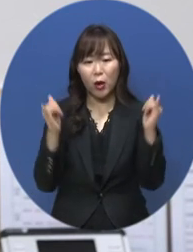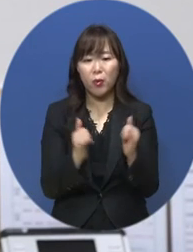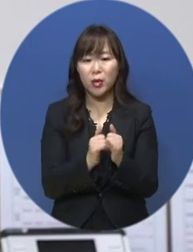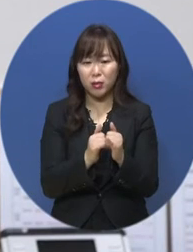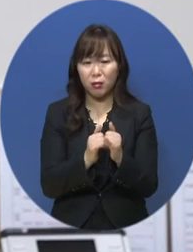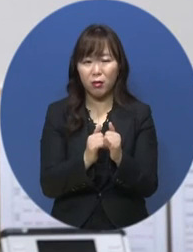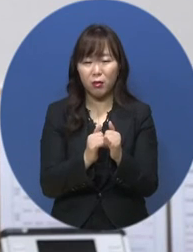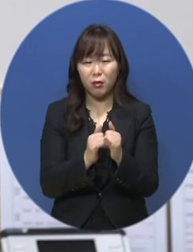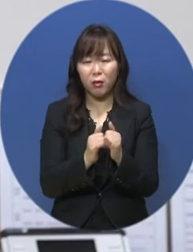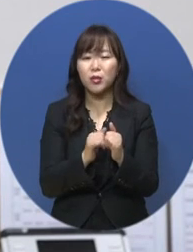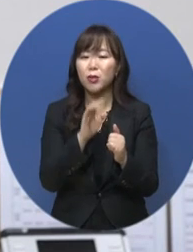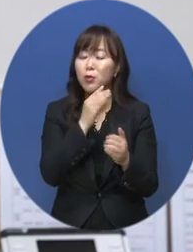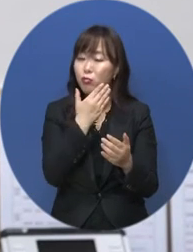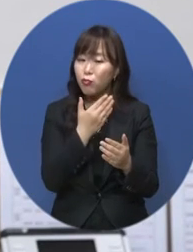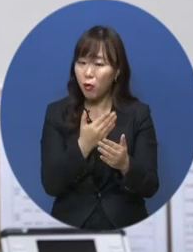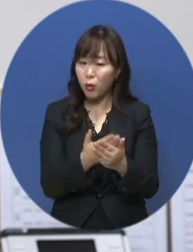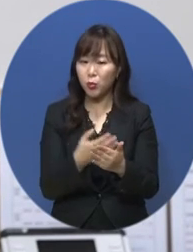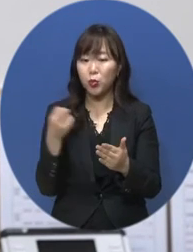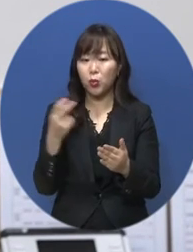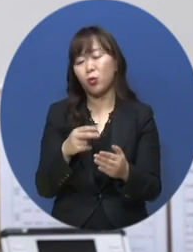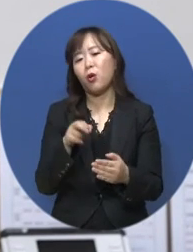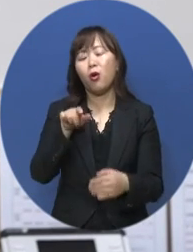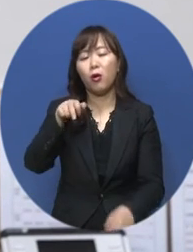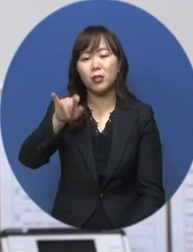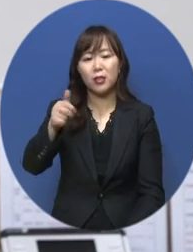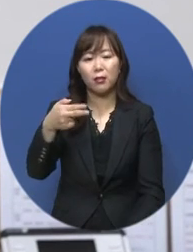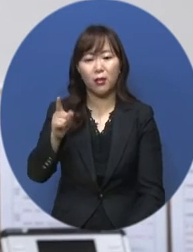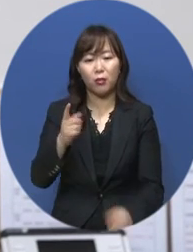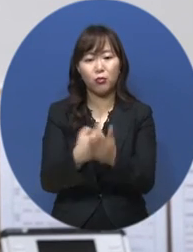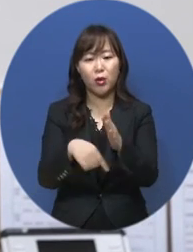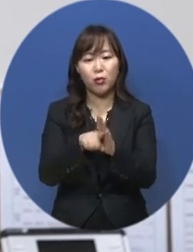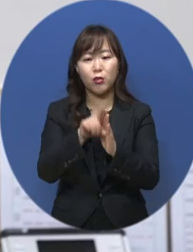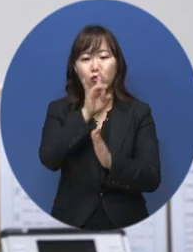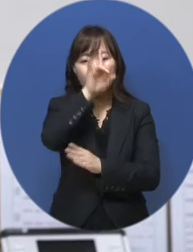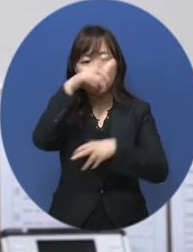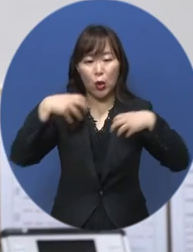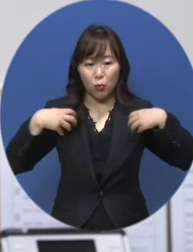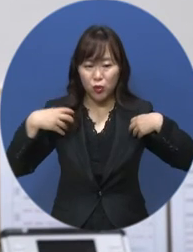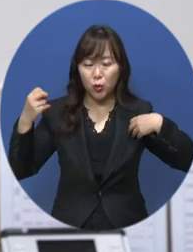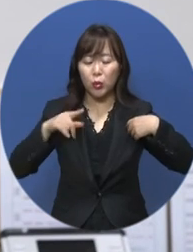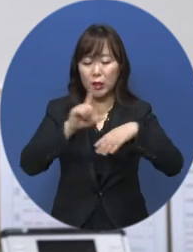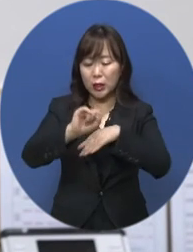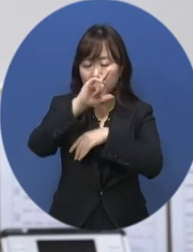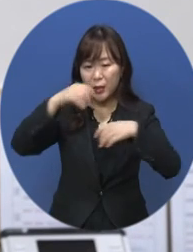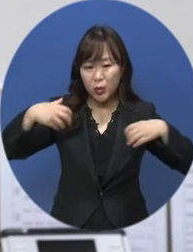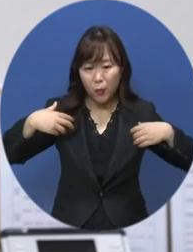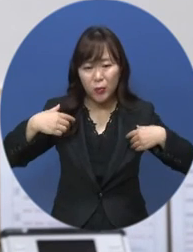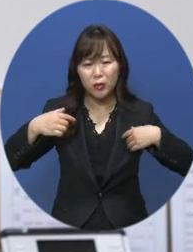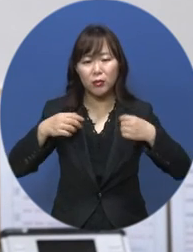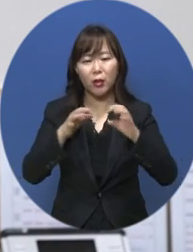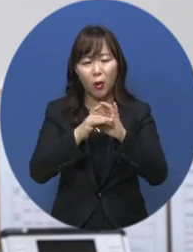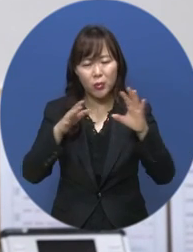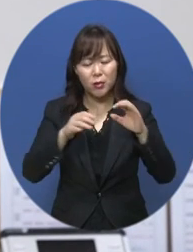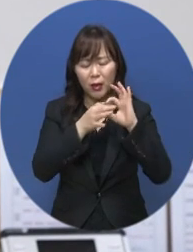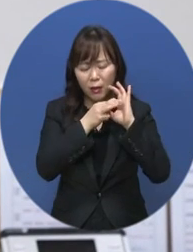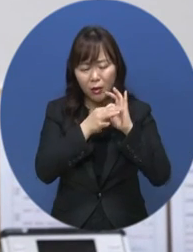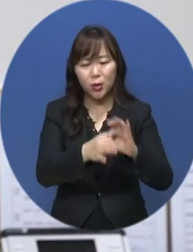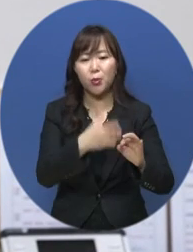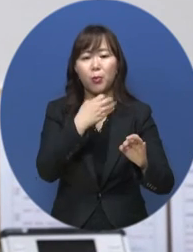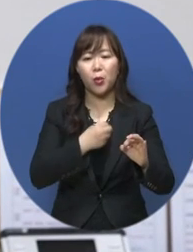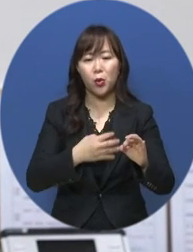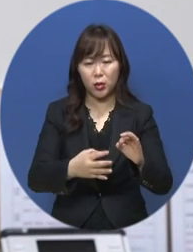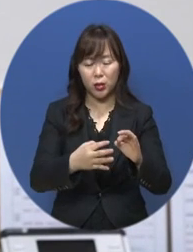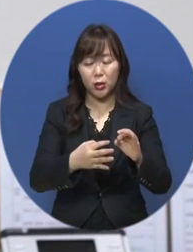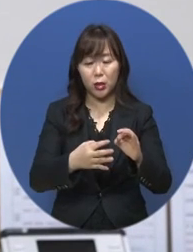중에 하나이고 또 그 어젠다를 위해서 중앙정부 됐든 지방정부가 됐든 끊임없이